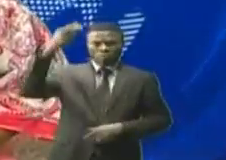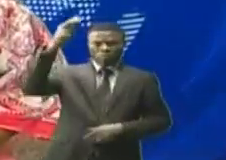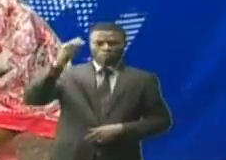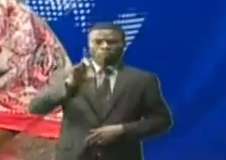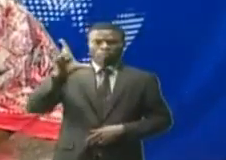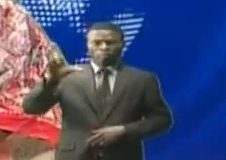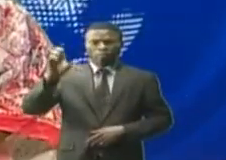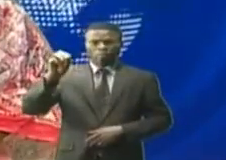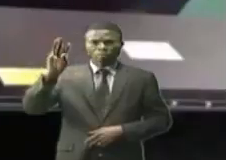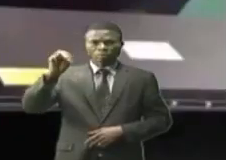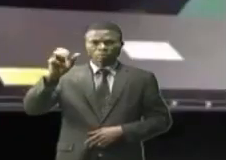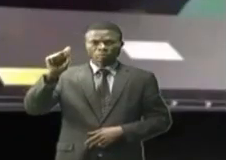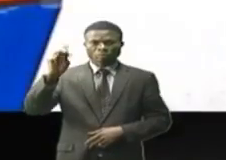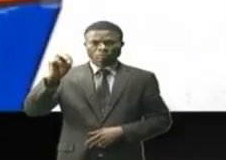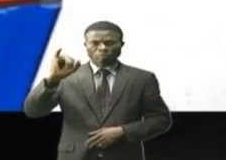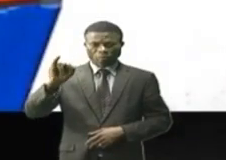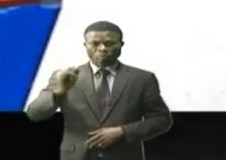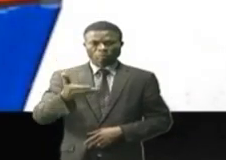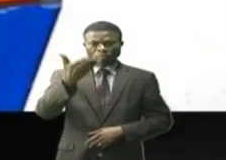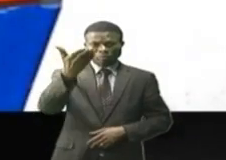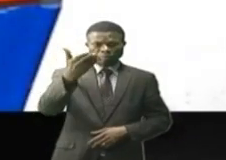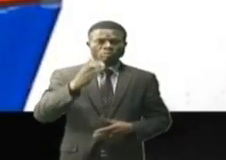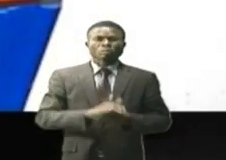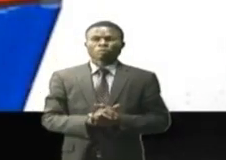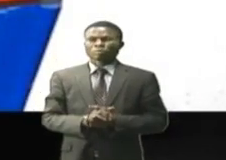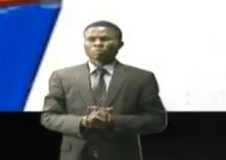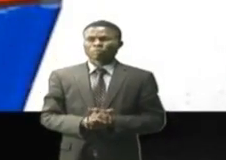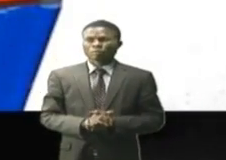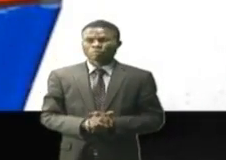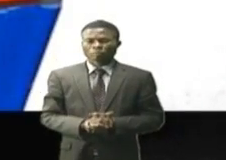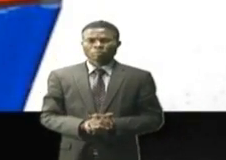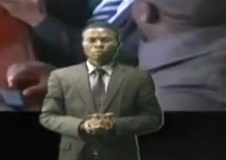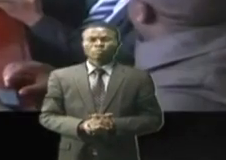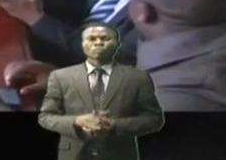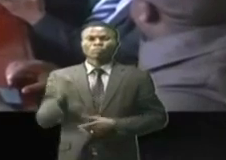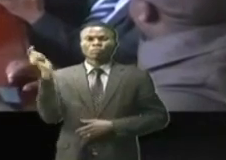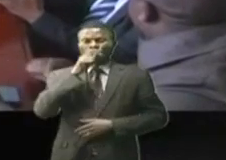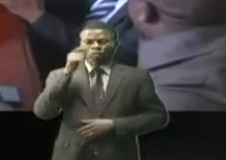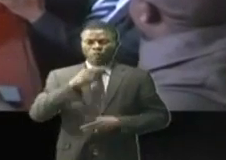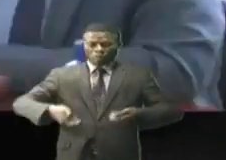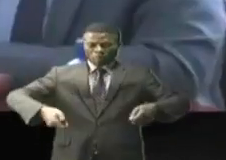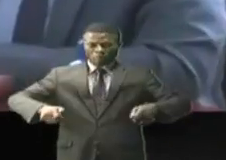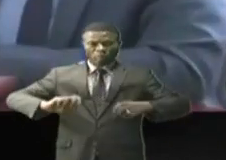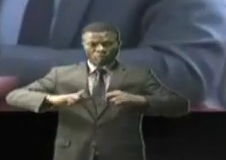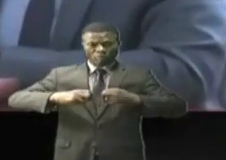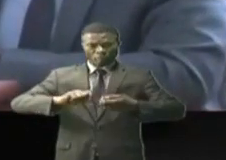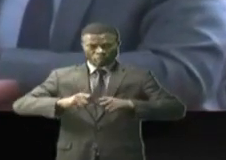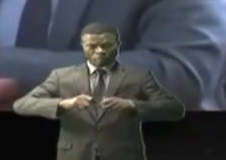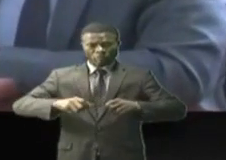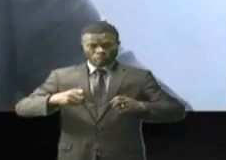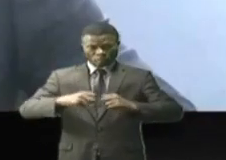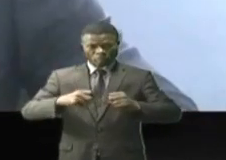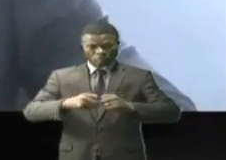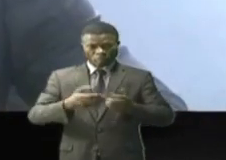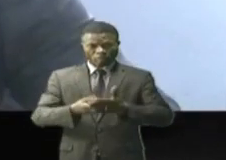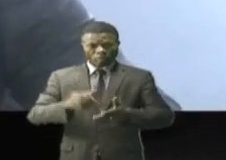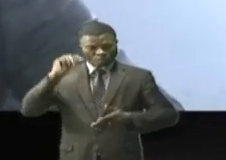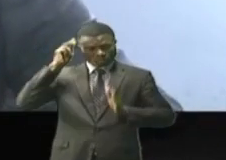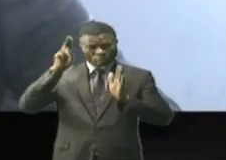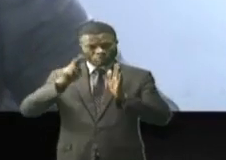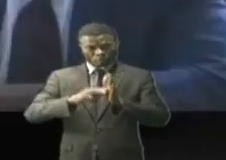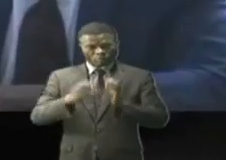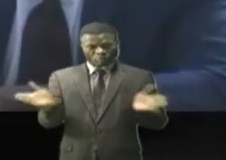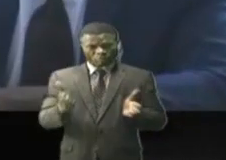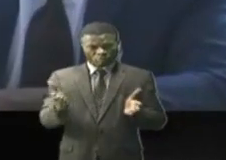de ce message. Grand projet de l'industrie des batteries électriques qui va créer plus de richesses et d'emplois en RDC, les gouvernements